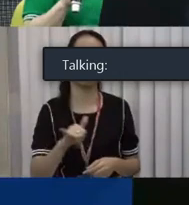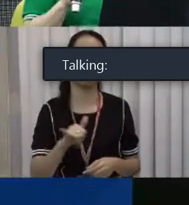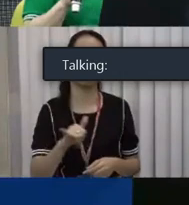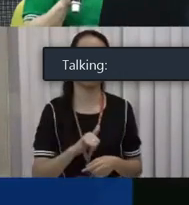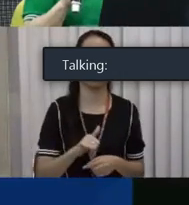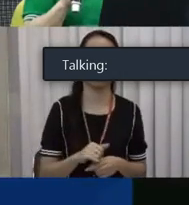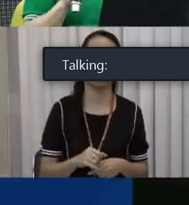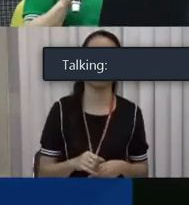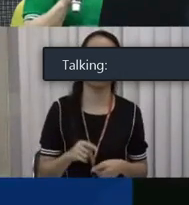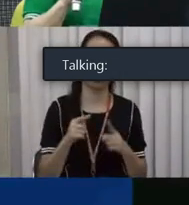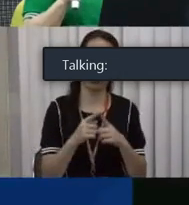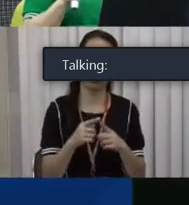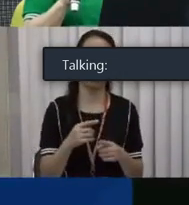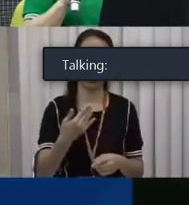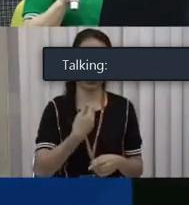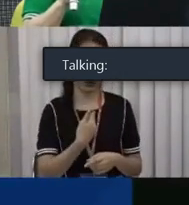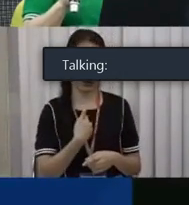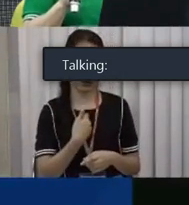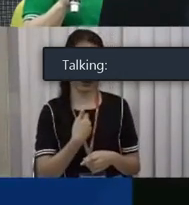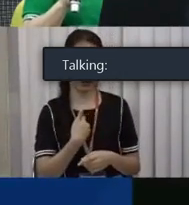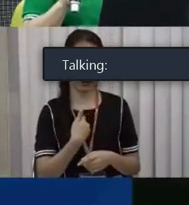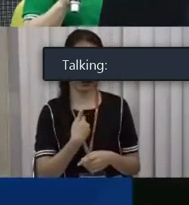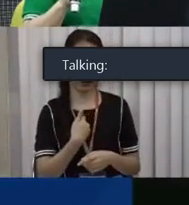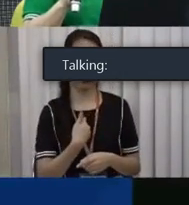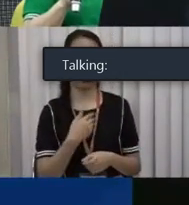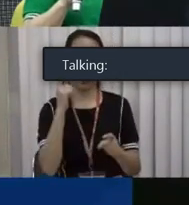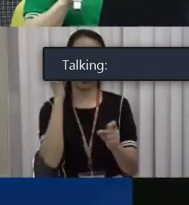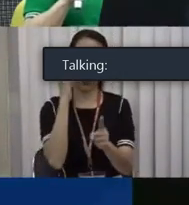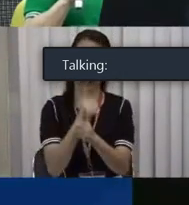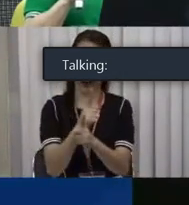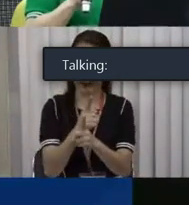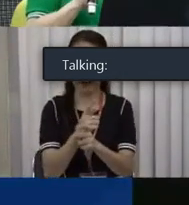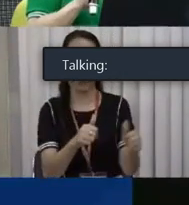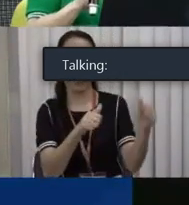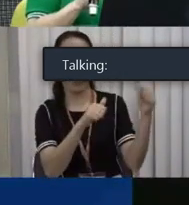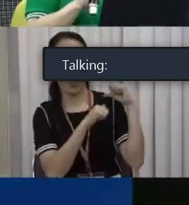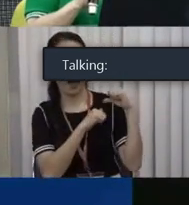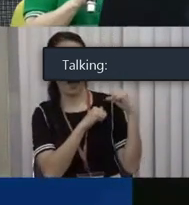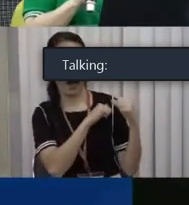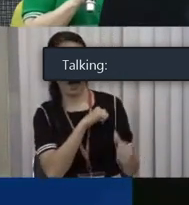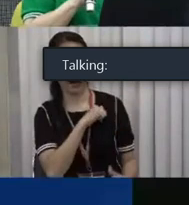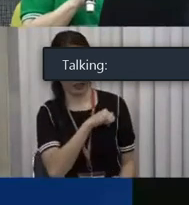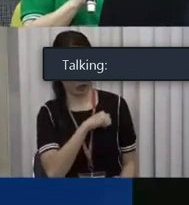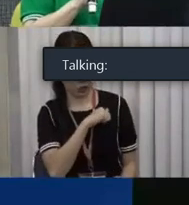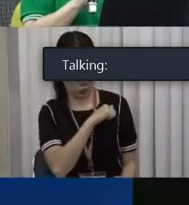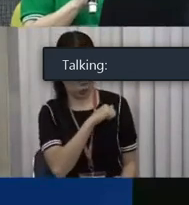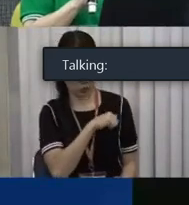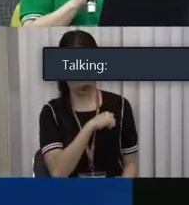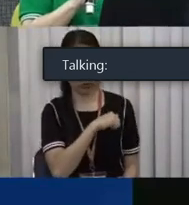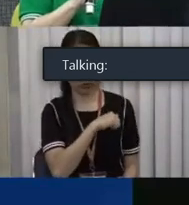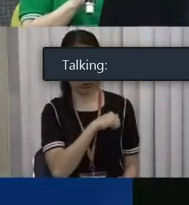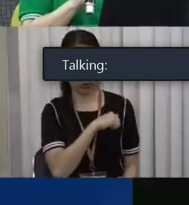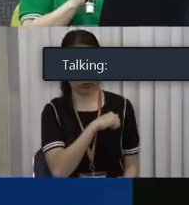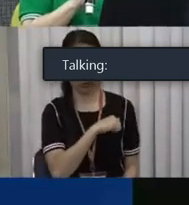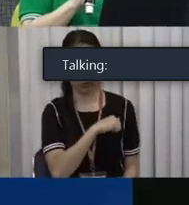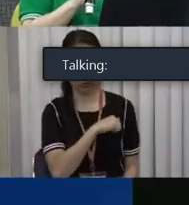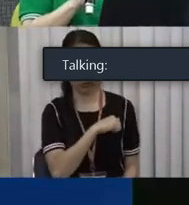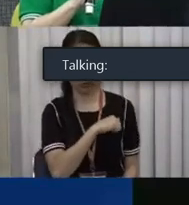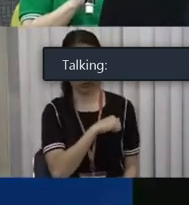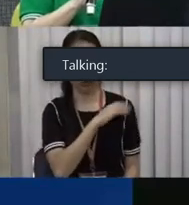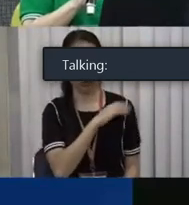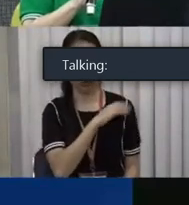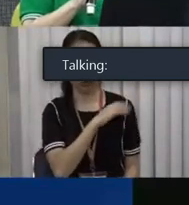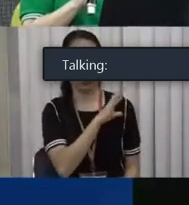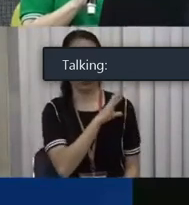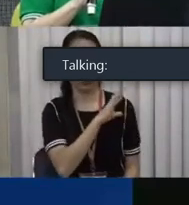kaugalingon sa insakto nga right attitude. So kinahanglang insakto